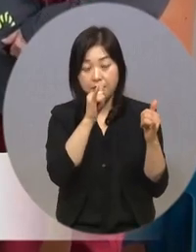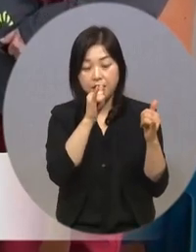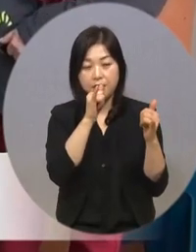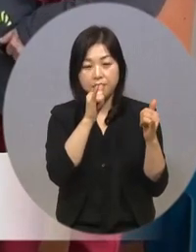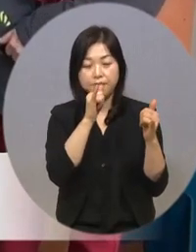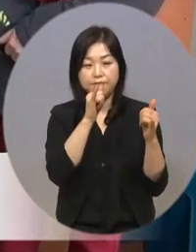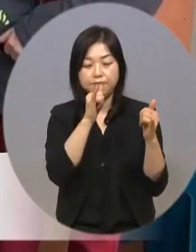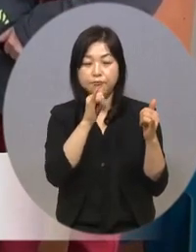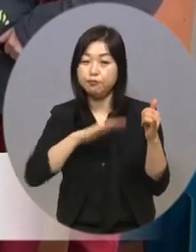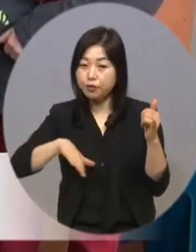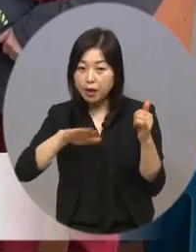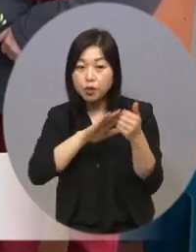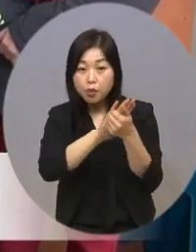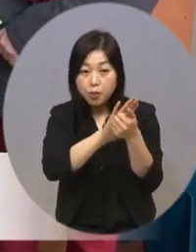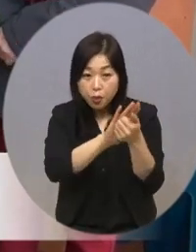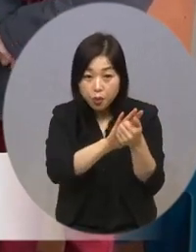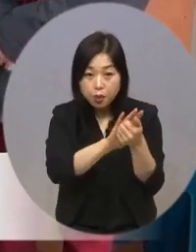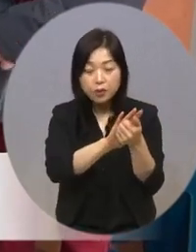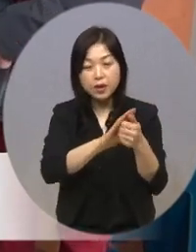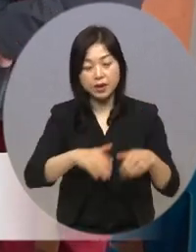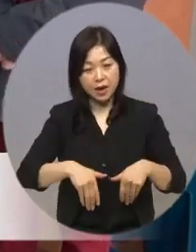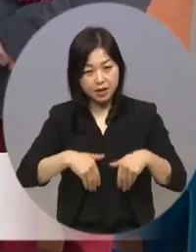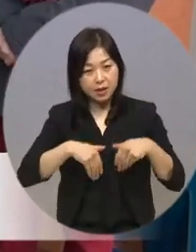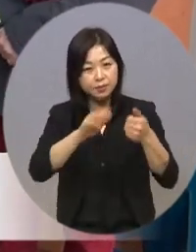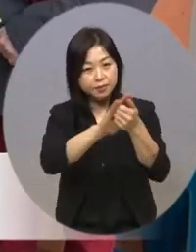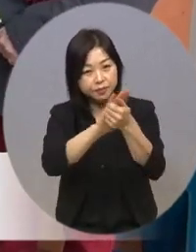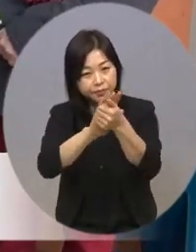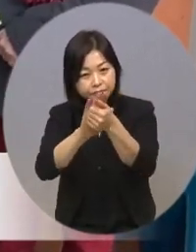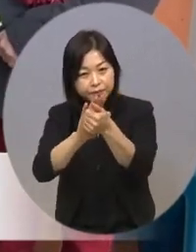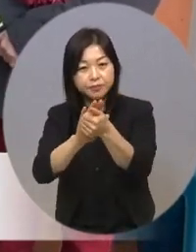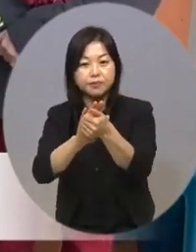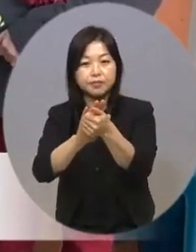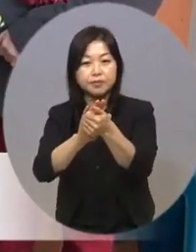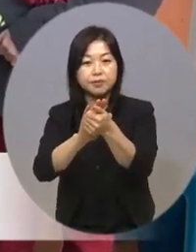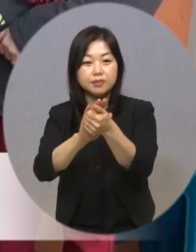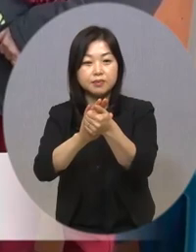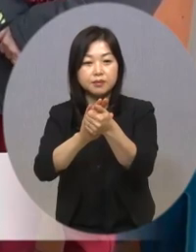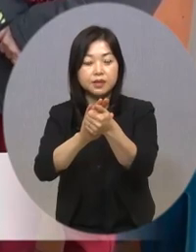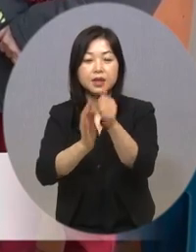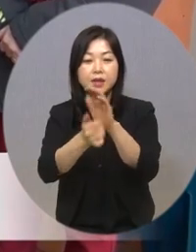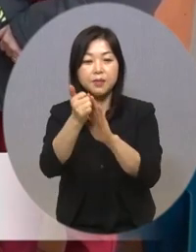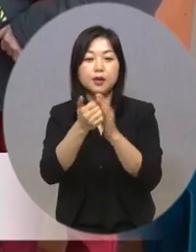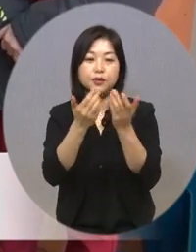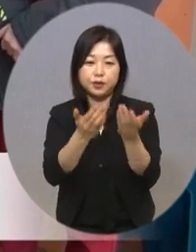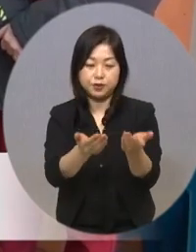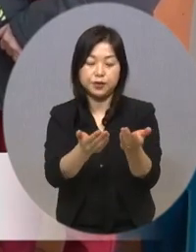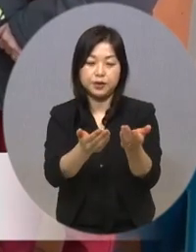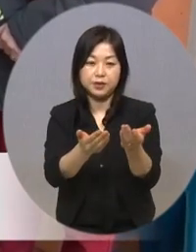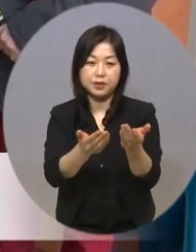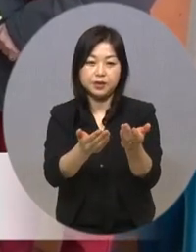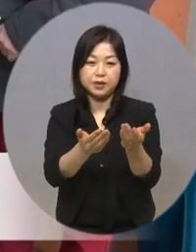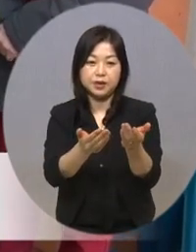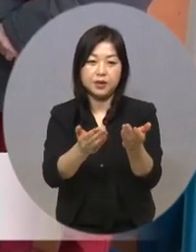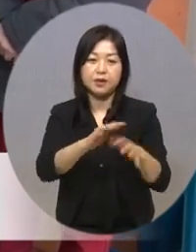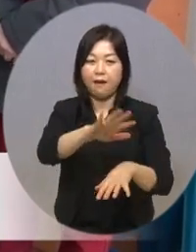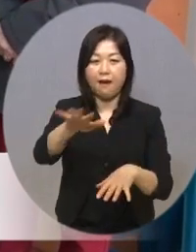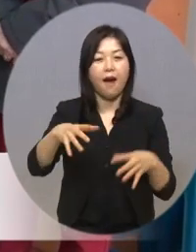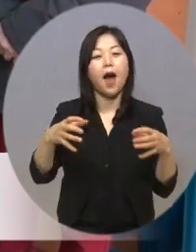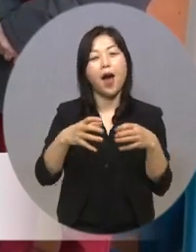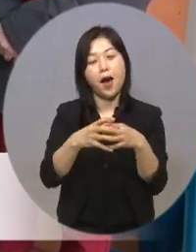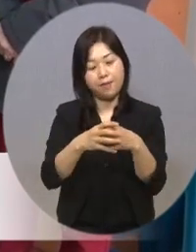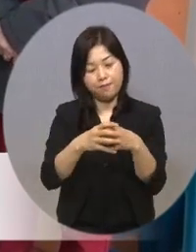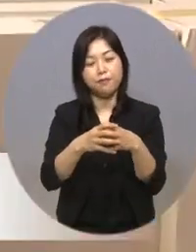함께 돕고 또 따뜻한 손길이면서 그분들을 희망을 줄 수 있는 그런 하나가